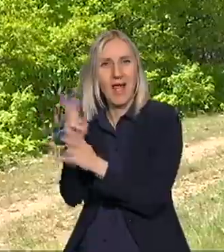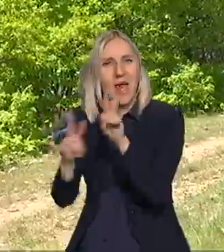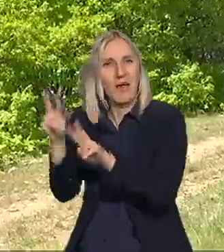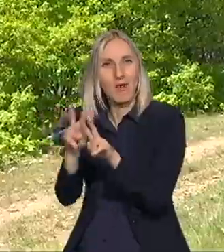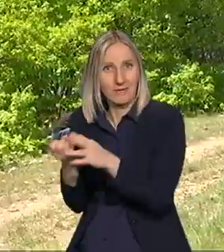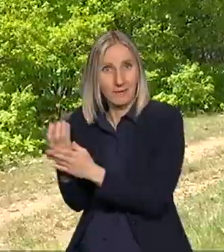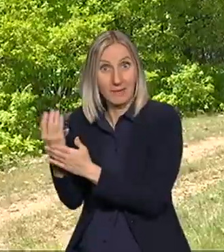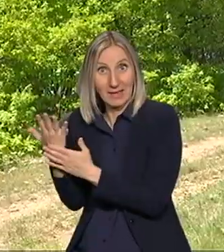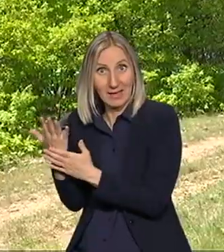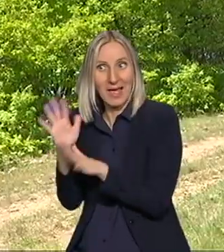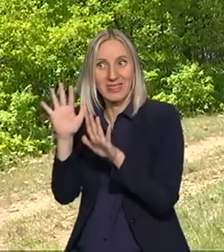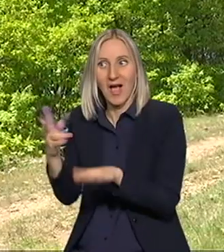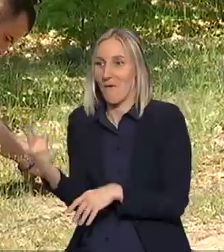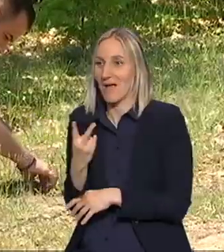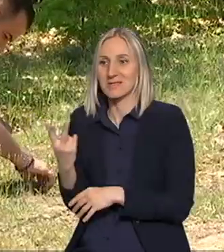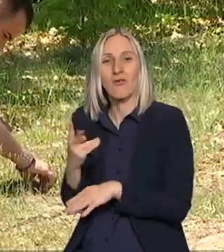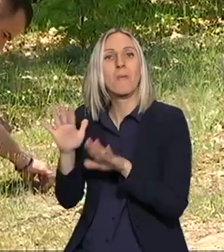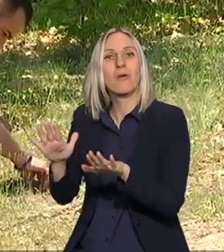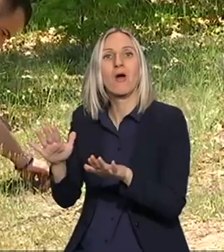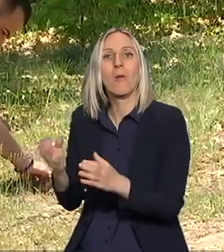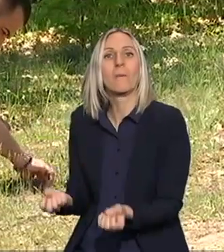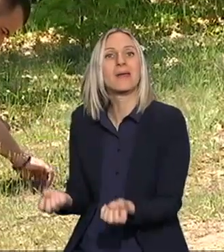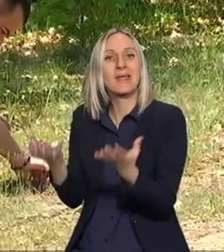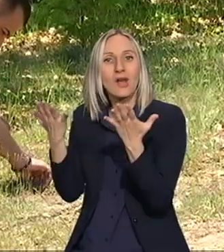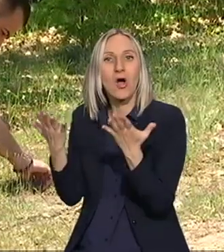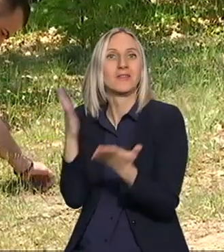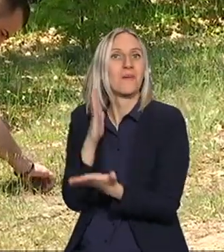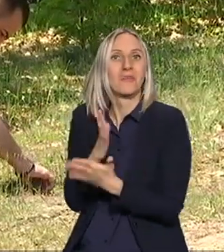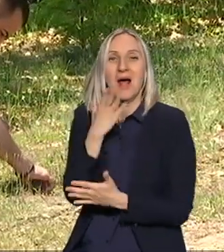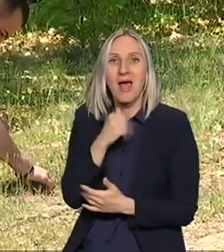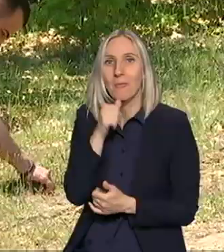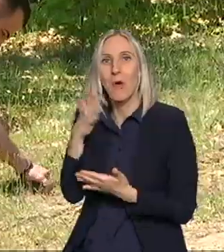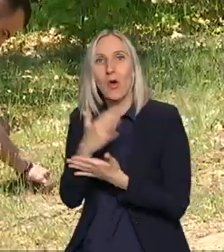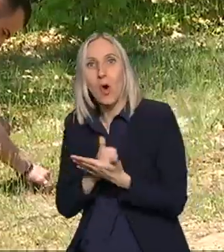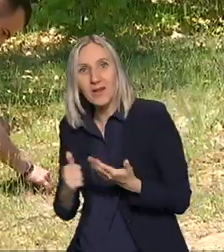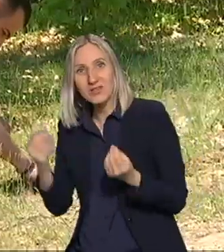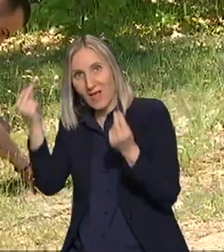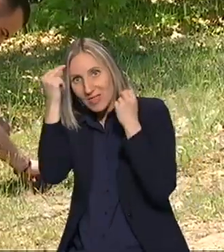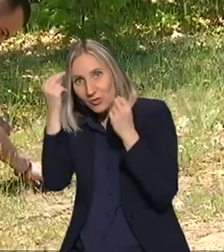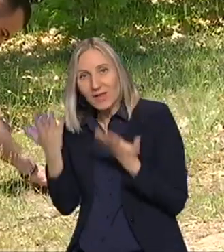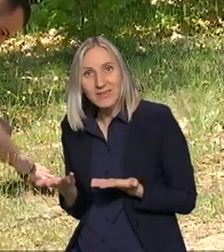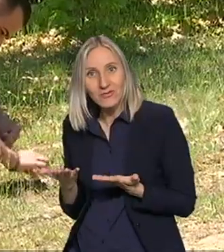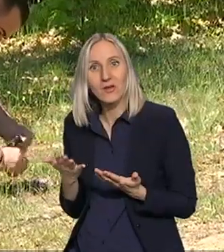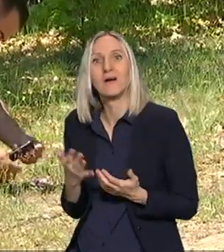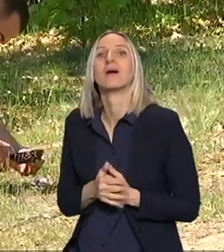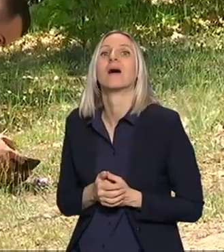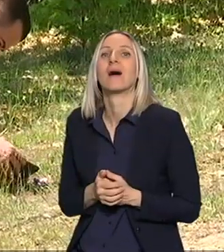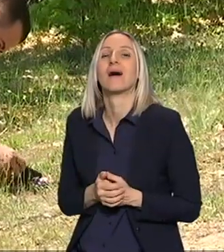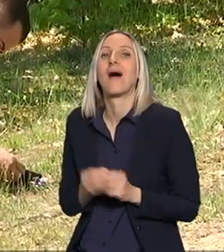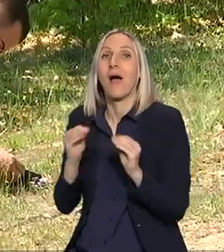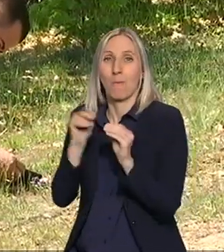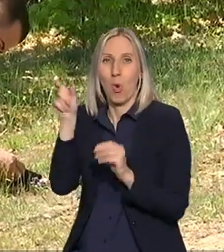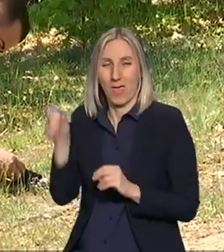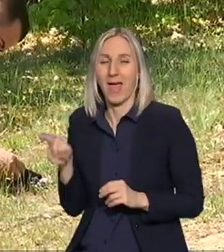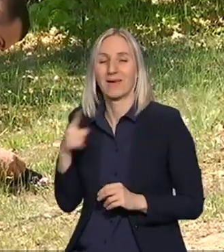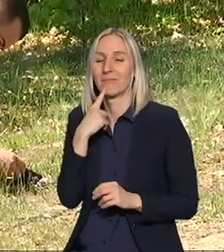zaokružili vaš boravak u prirodi da bude i lepo i korisno, edukativno. Tako, znači ja svaki slobodan trenutak